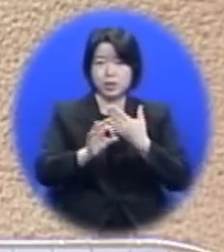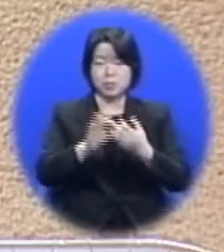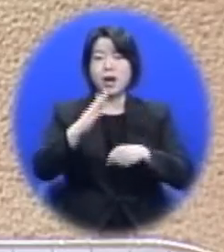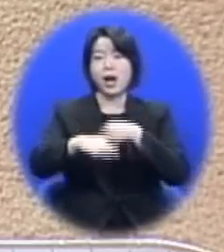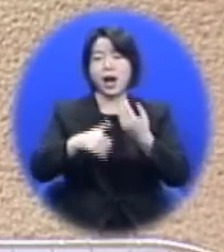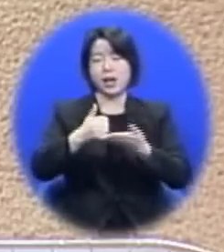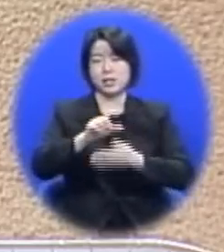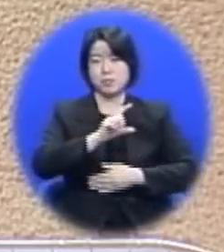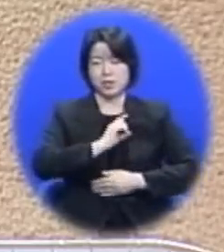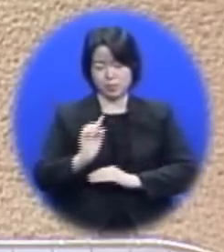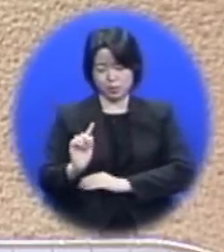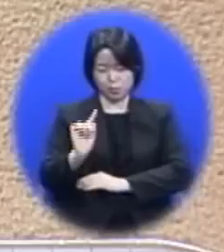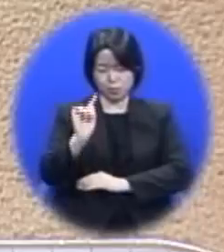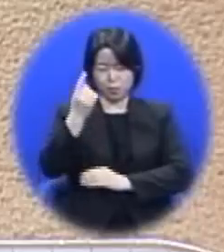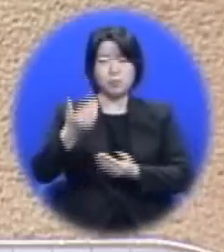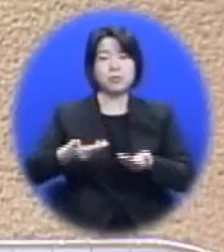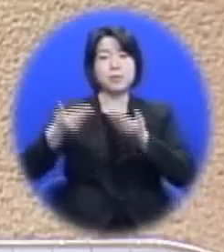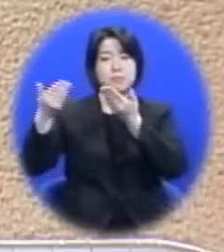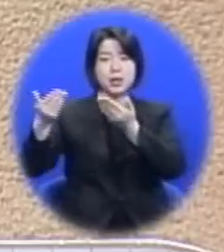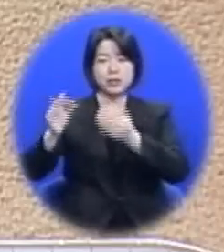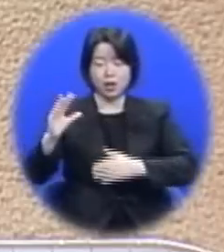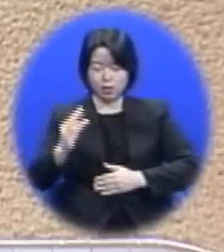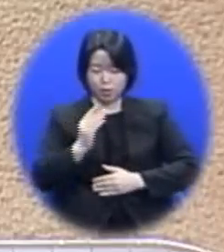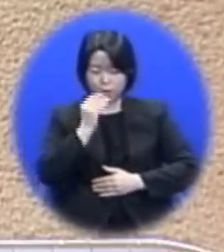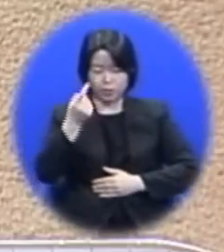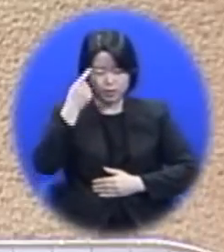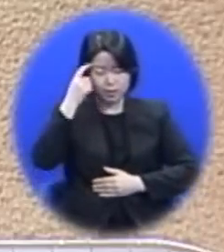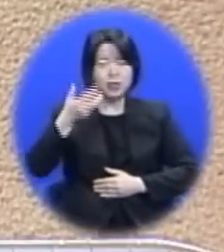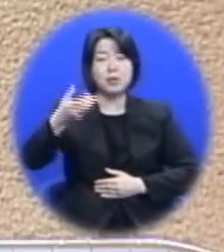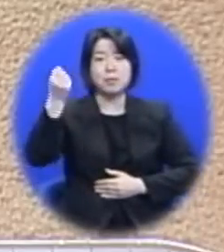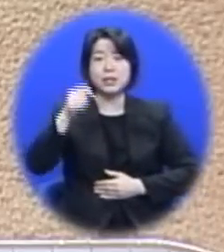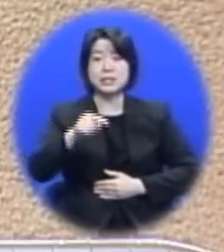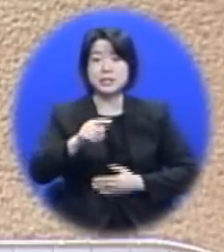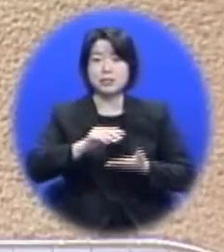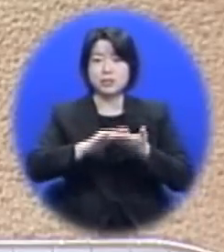하나님의 이름이 높임을 받으신, 거룩히 여김을 받으신.